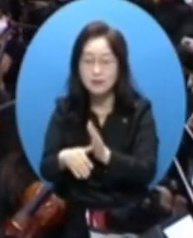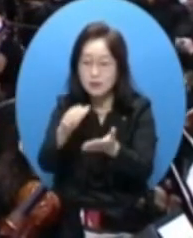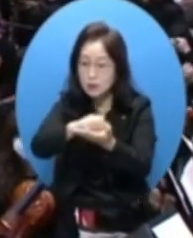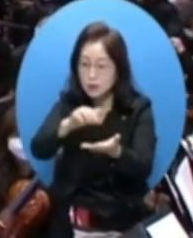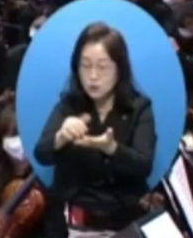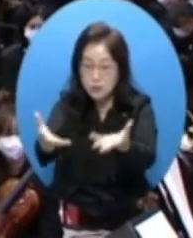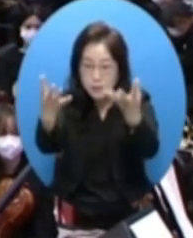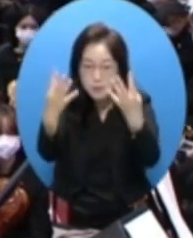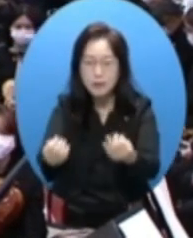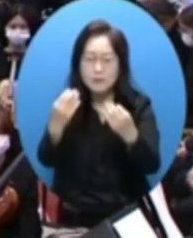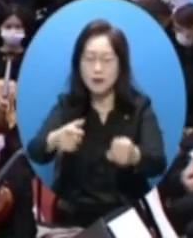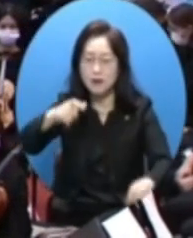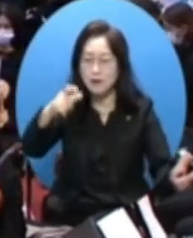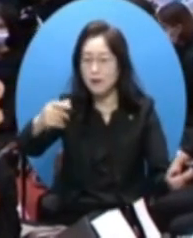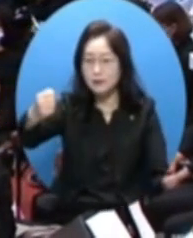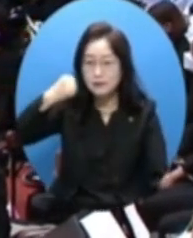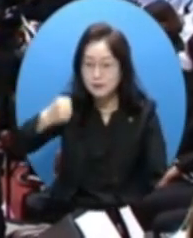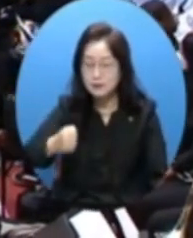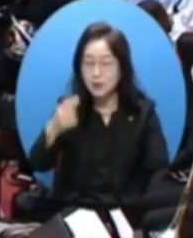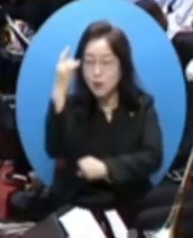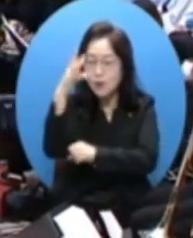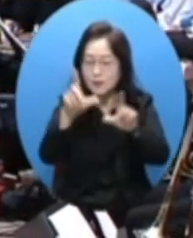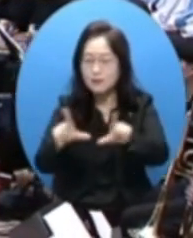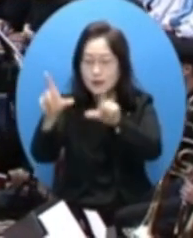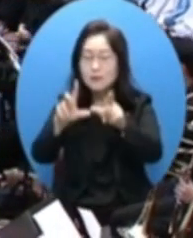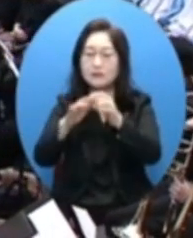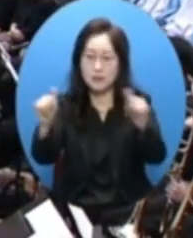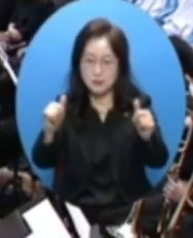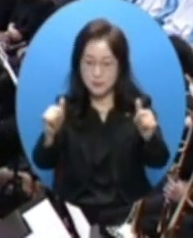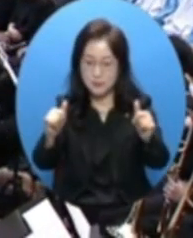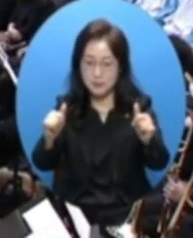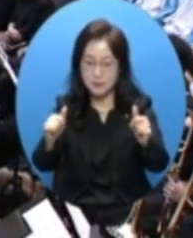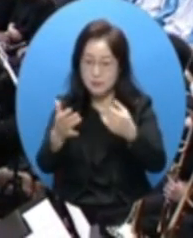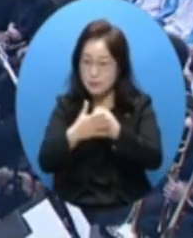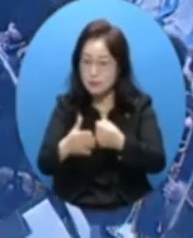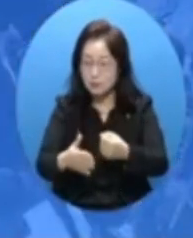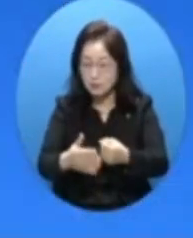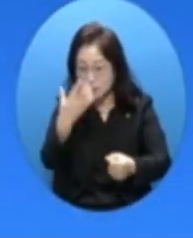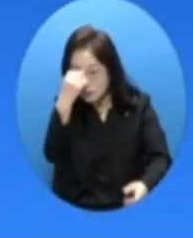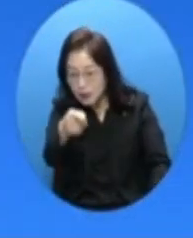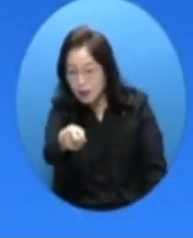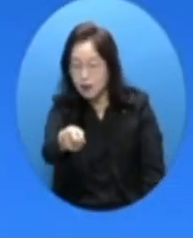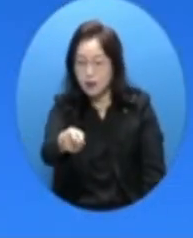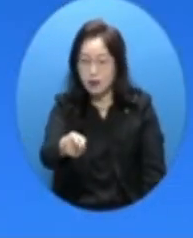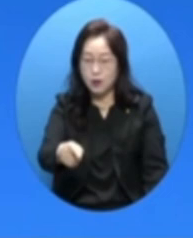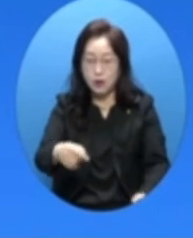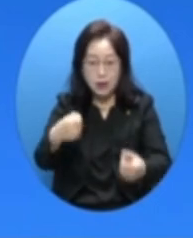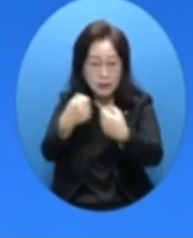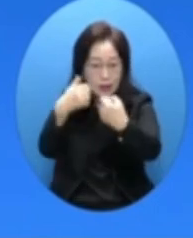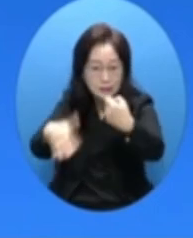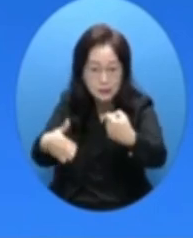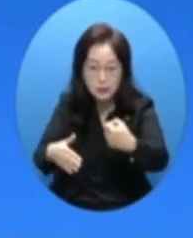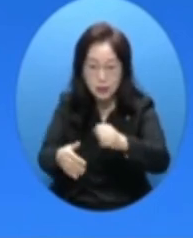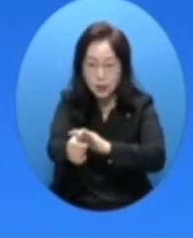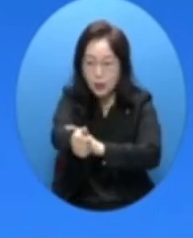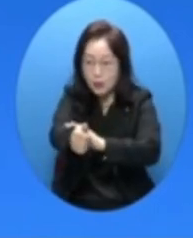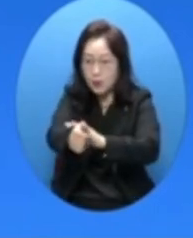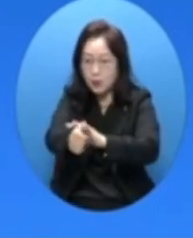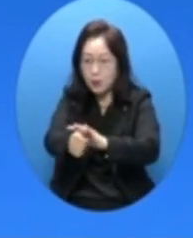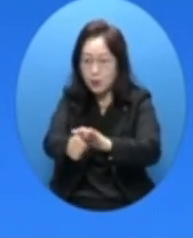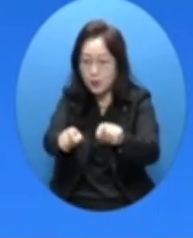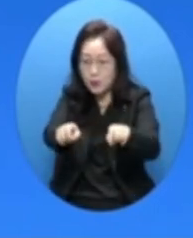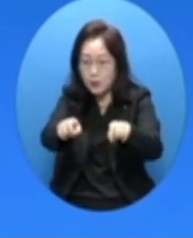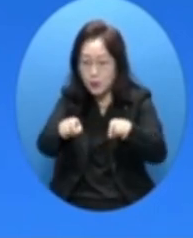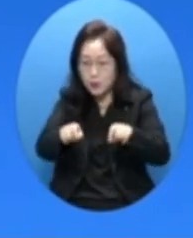숫자가 많고 강한 그 지역의 원주민들이었기 때문에 싸우기 전에 겁을 먹고 위축되어서 뒤로 물러설 수 있는 그런